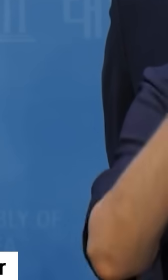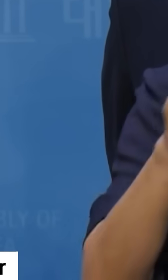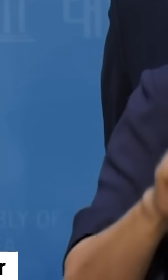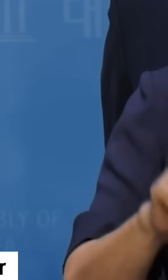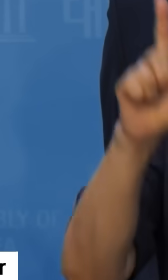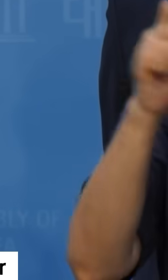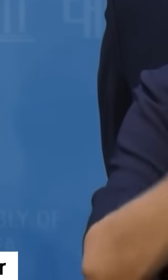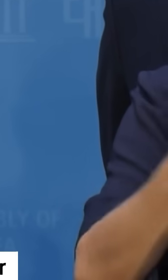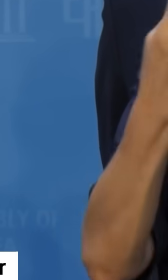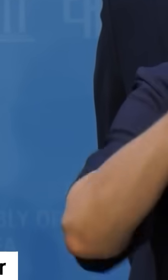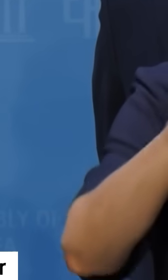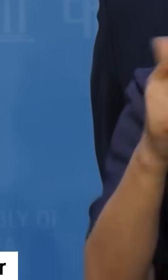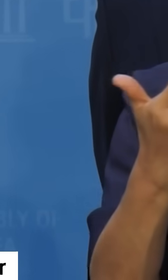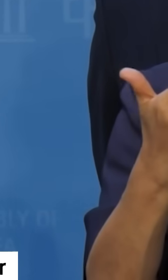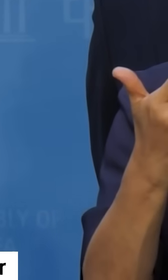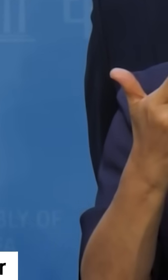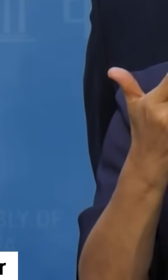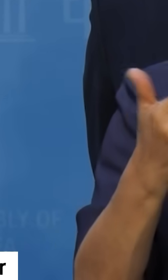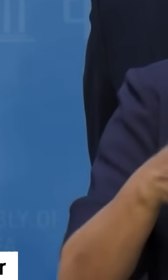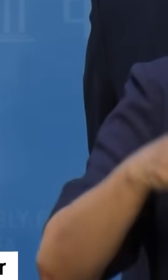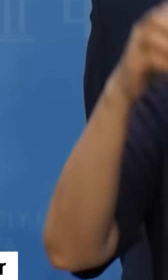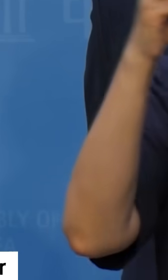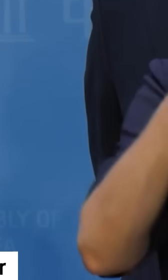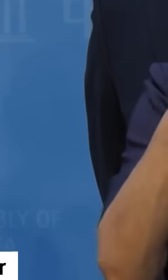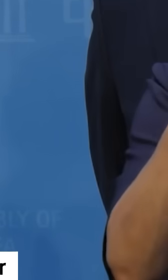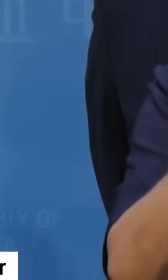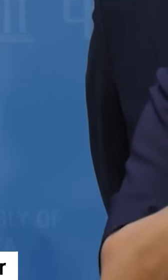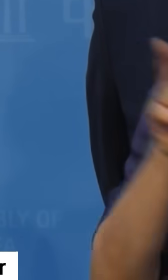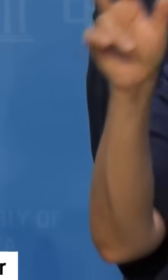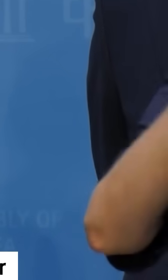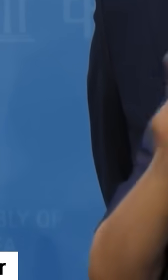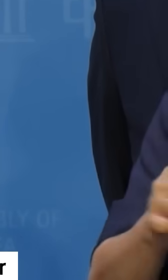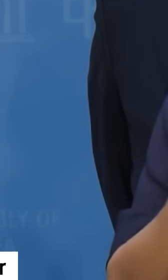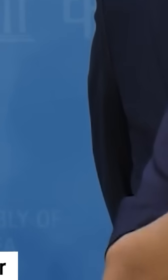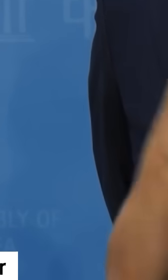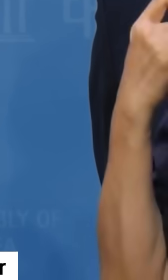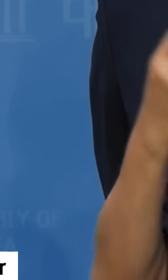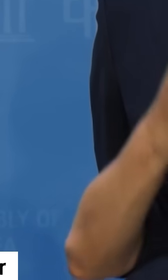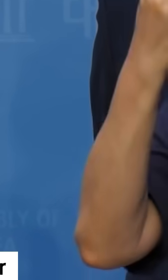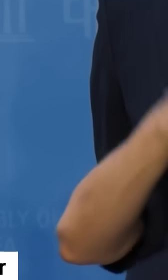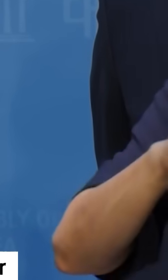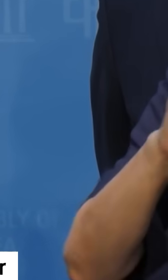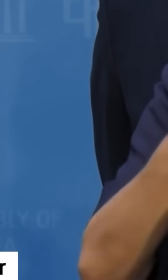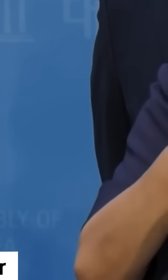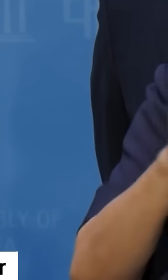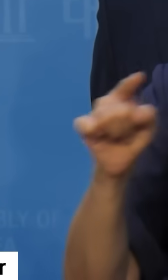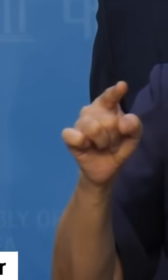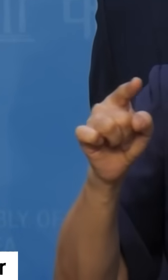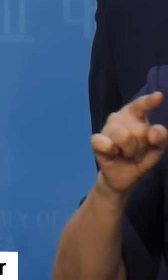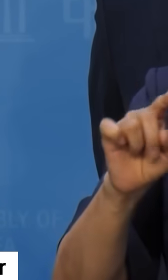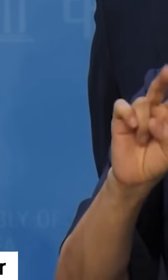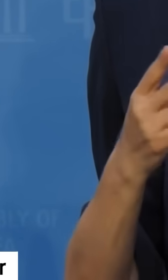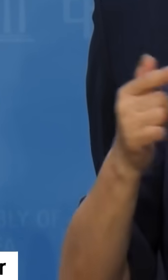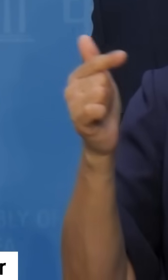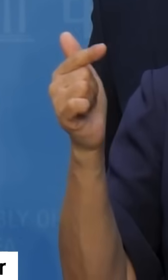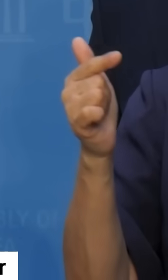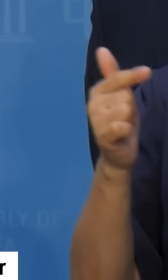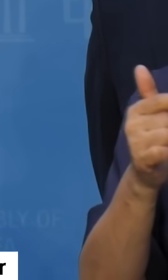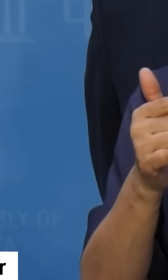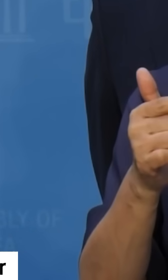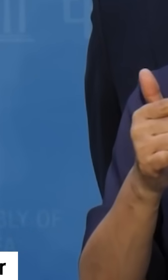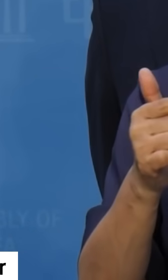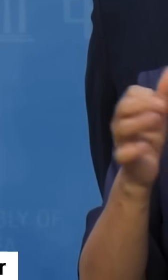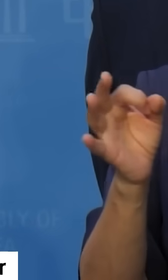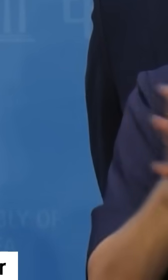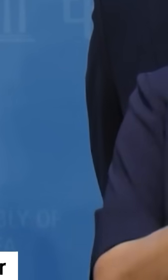2010년도에 1600개 정도 있는 전통시장이 작년 기준으로 한 1400개 정도에서 현재 200개가 사라지고